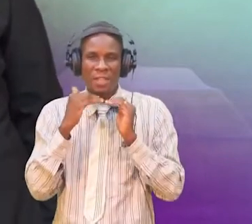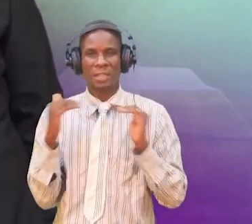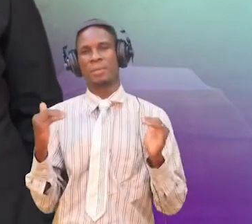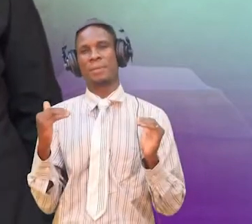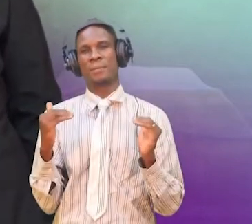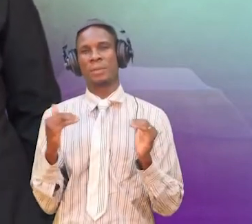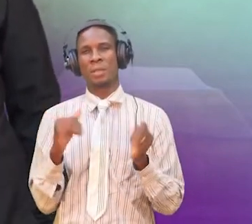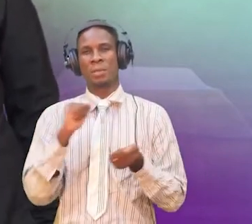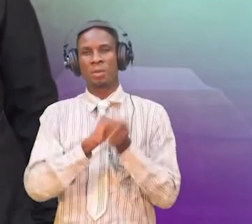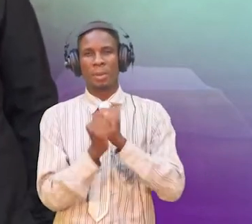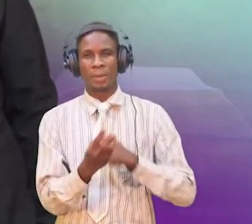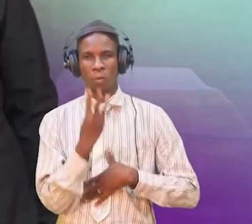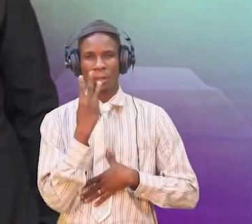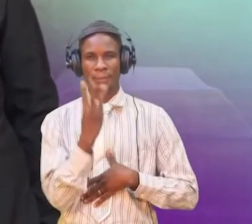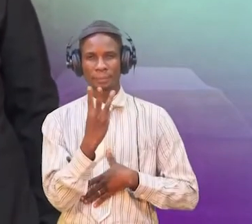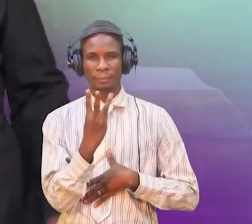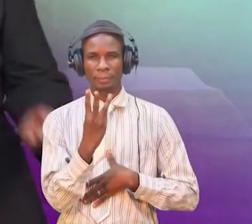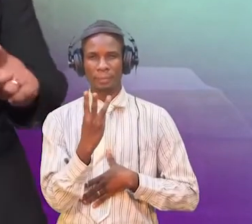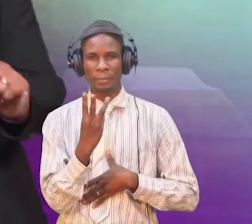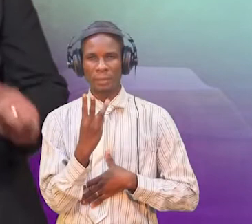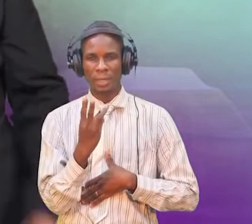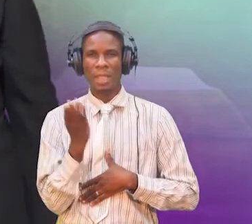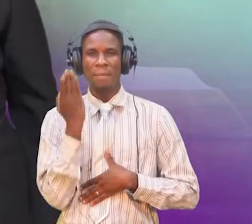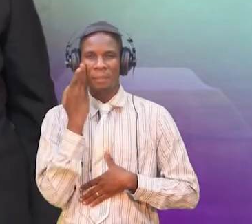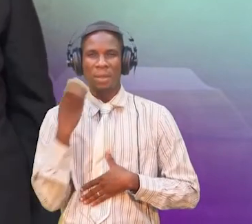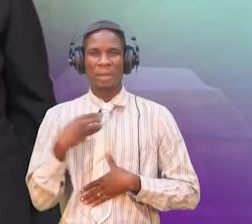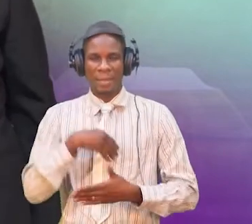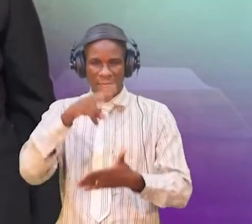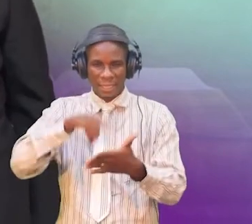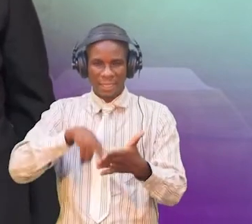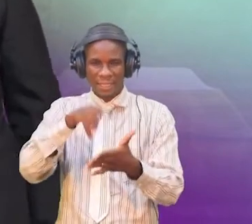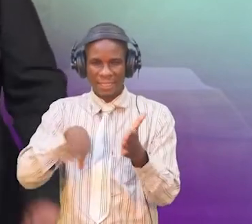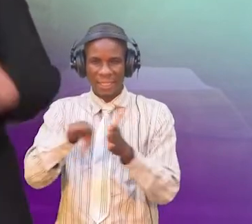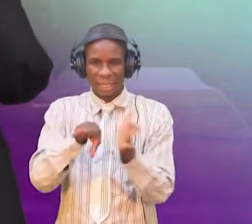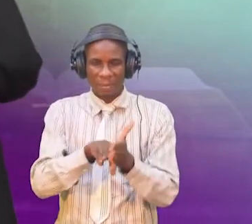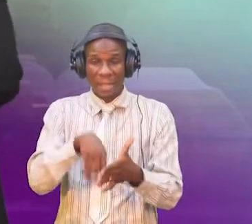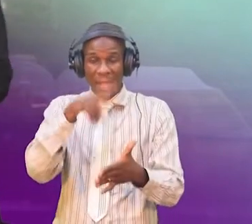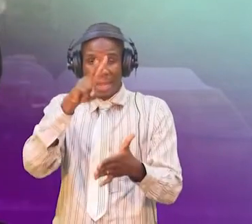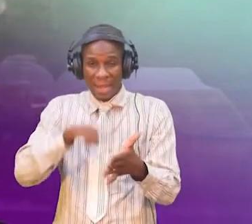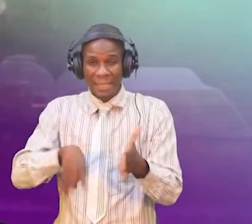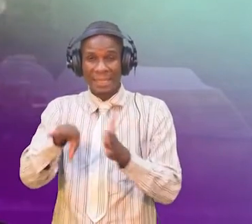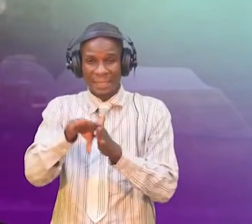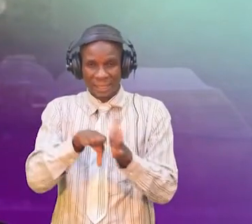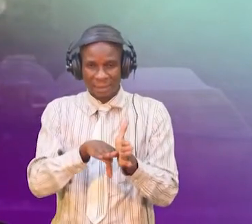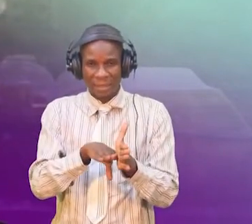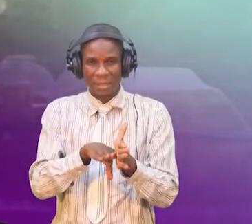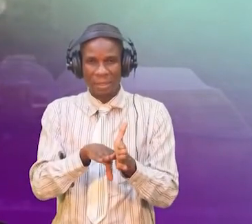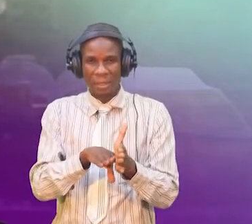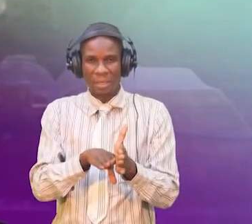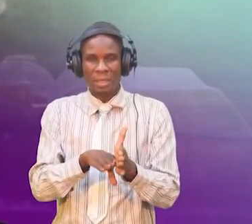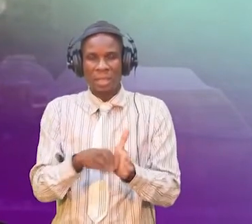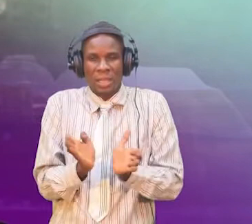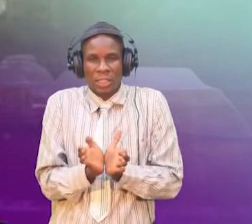mwasi eteni ya misatu batangaka biblia elongo kotanga biblia yango